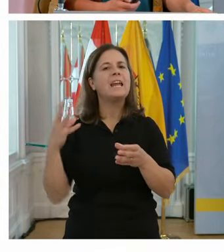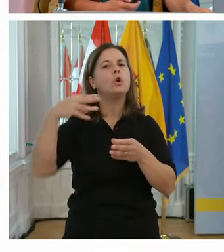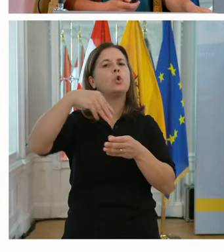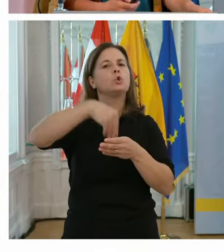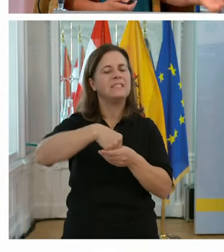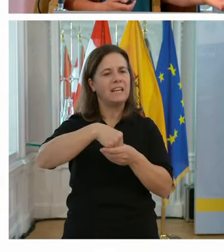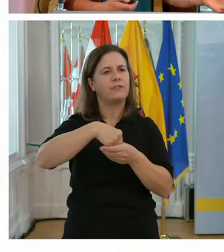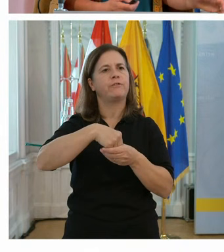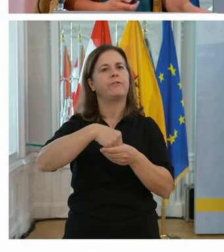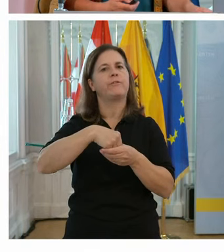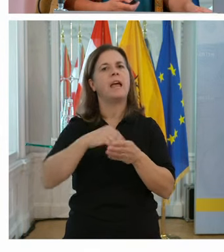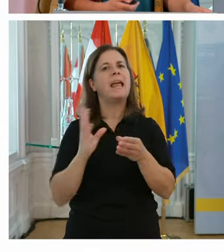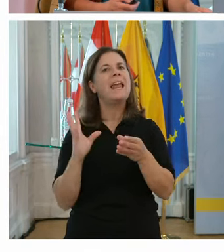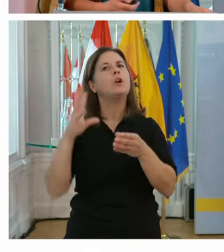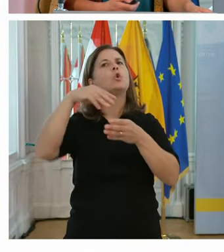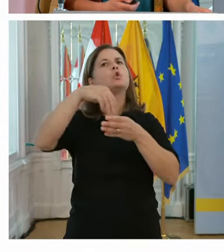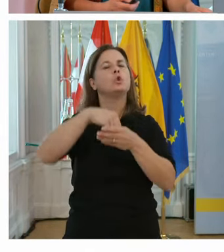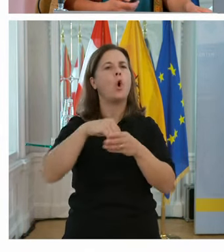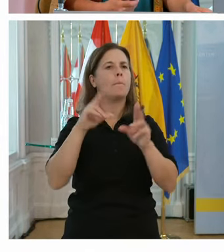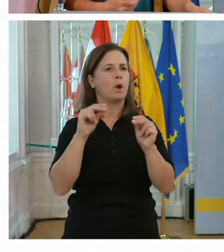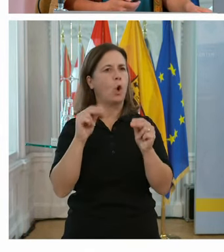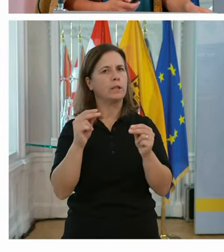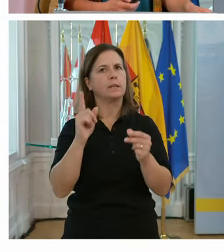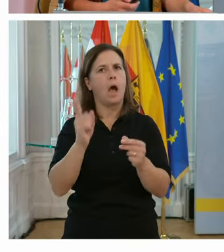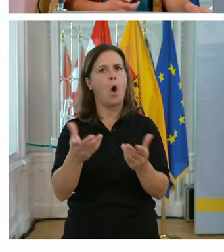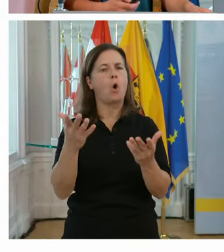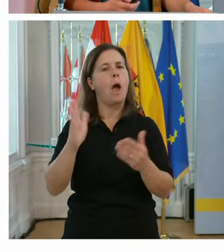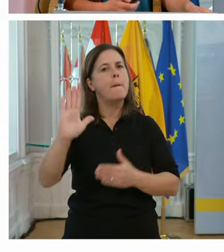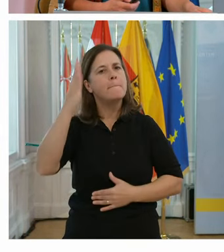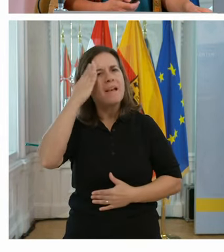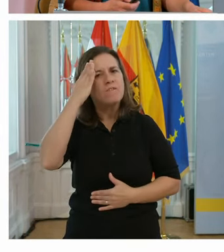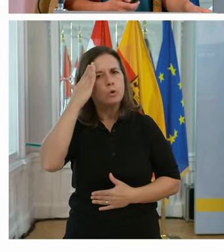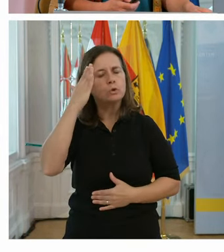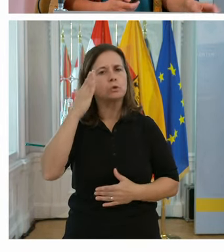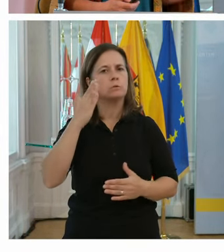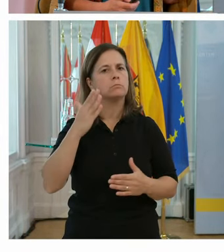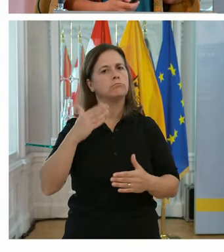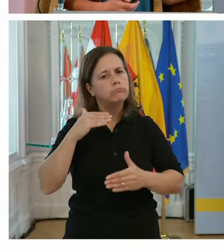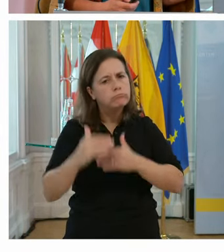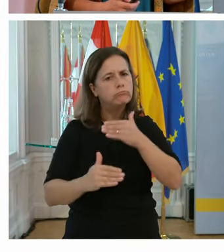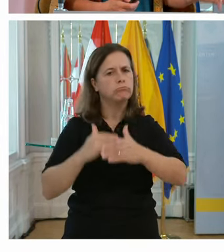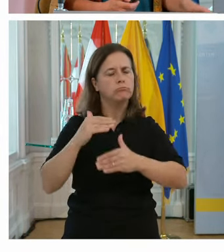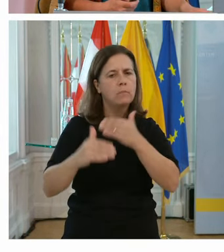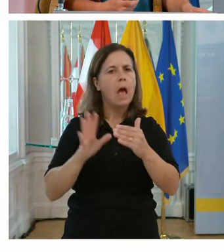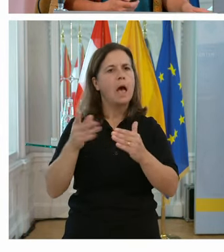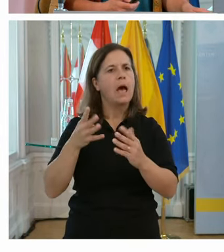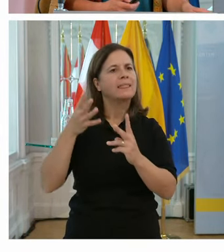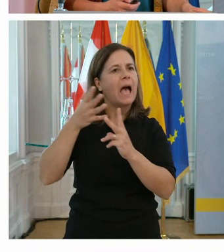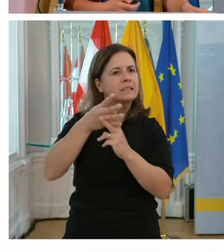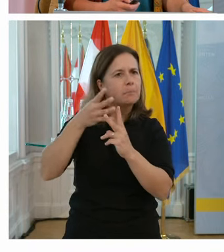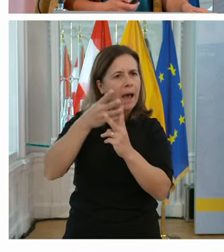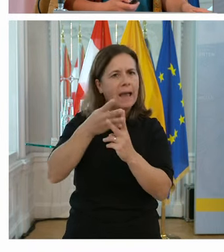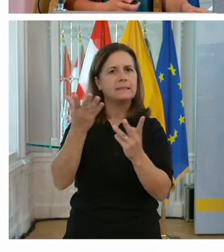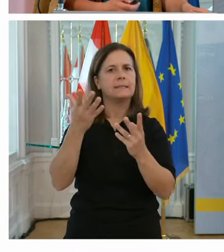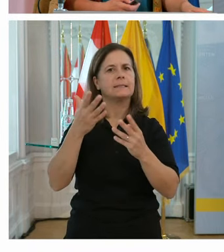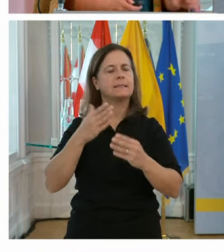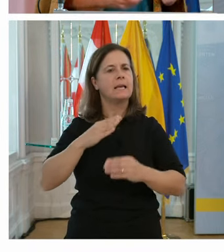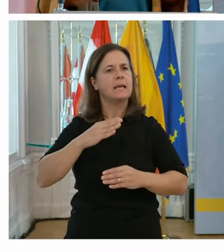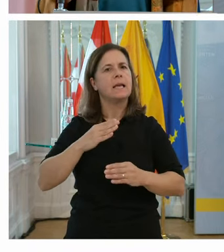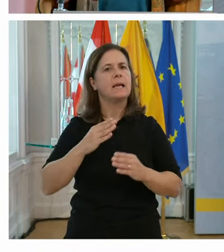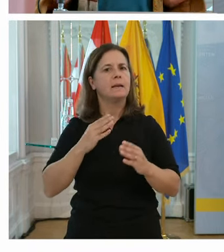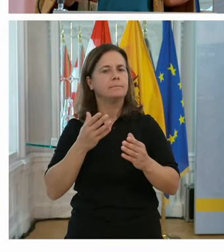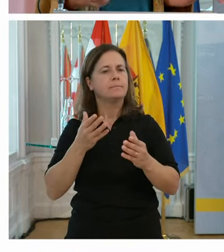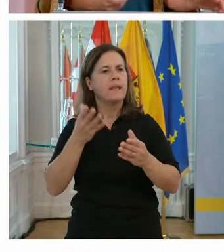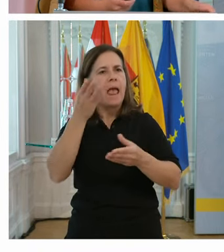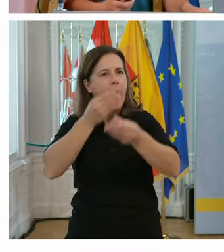inklusiv, Inklusion heißt dann, einfach auch bewusst vorzugehen mit Transparenz, mit Empathie, in